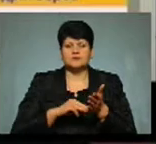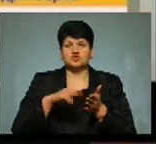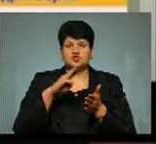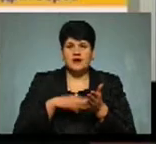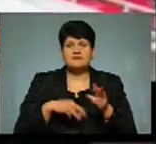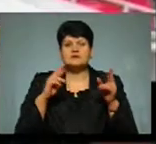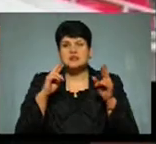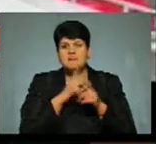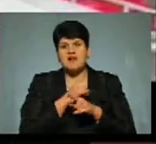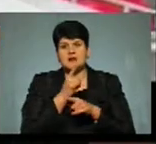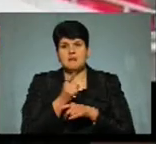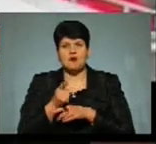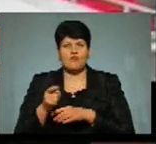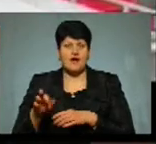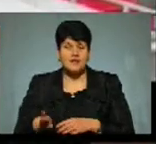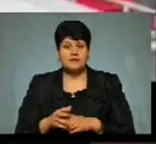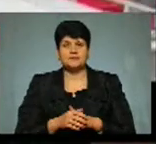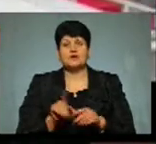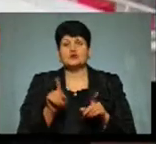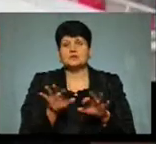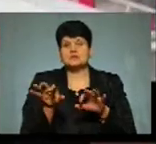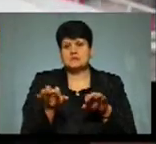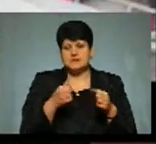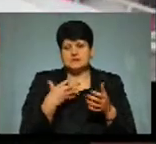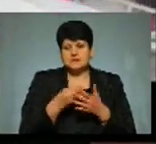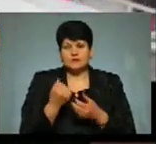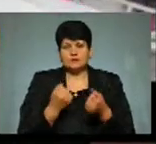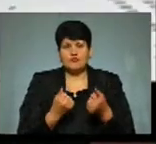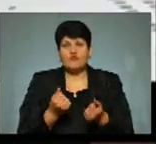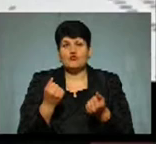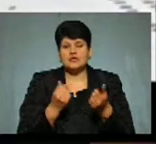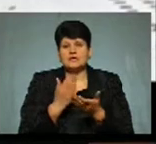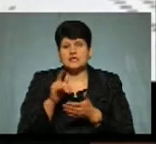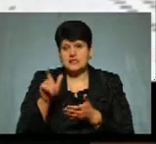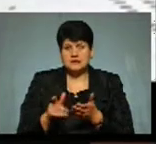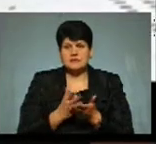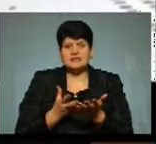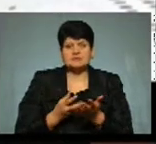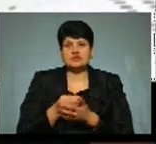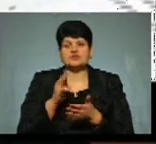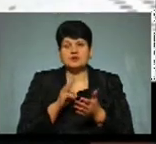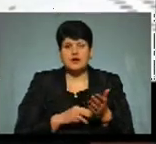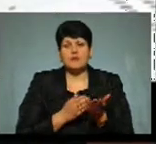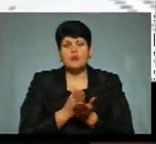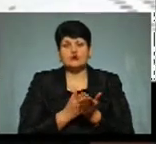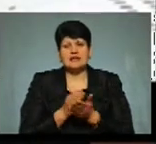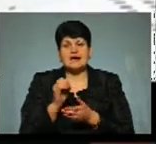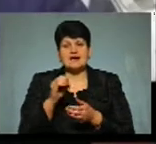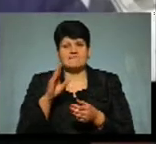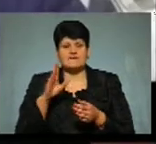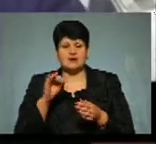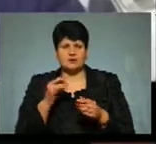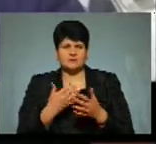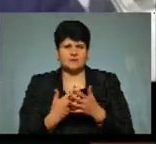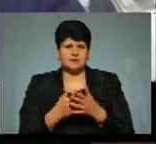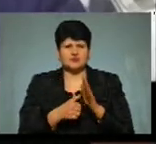неправильне паркування. Щоб забрати свою автівку з штрафмайданчика, водій має сплатити штраф. Послуги евакуації, за словами начальника інспекції, це